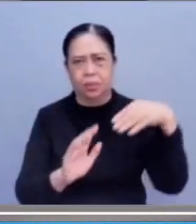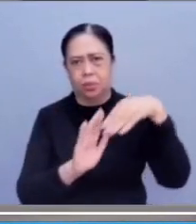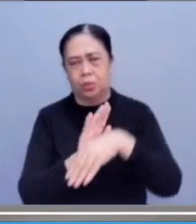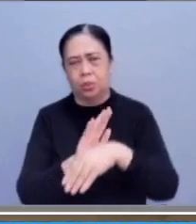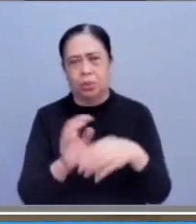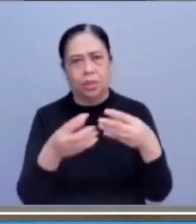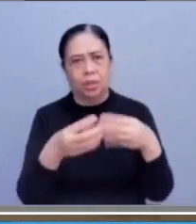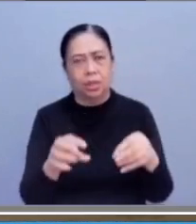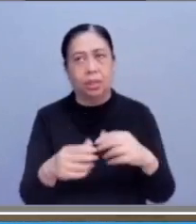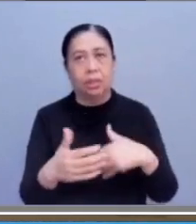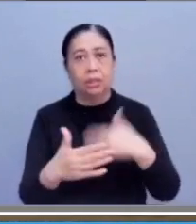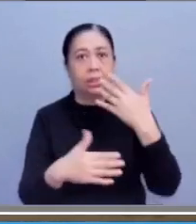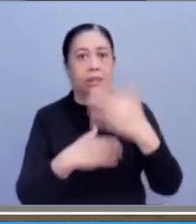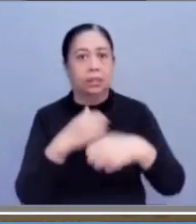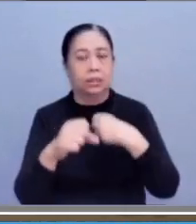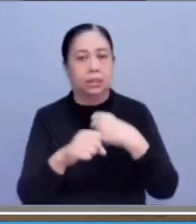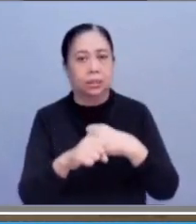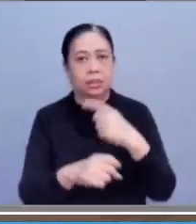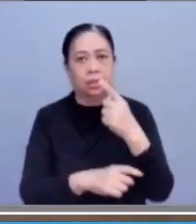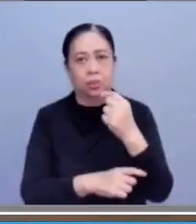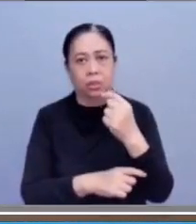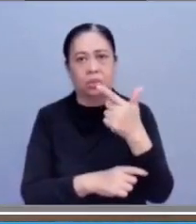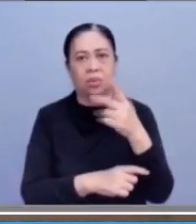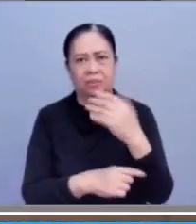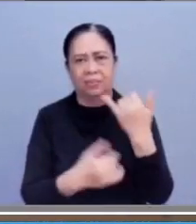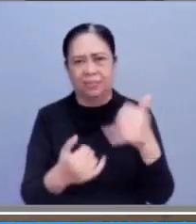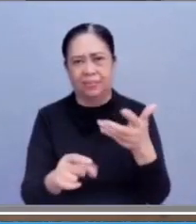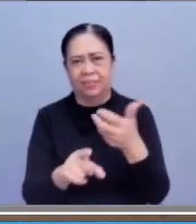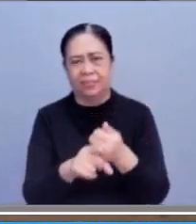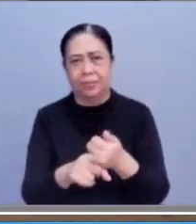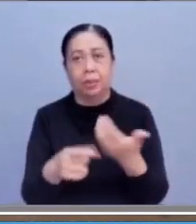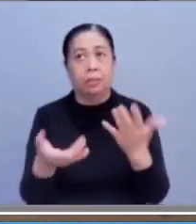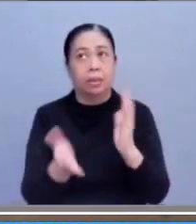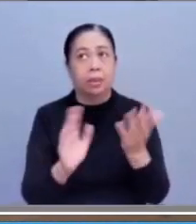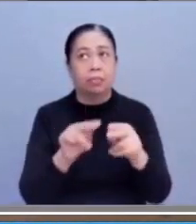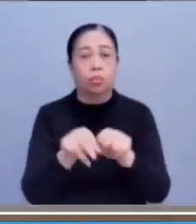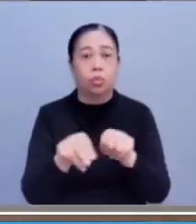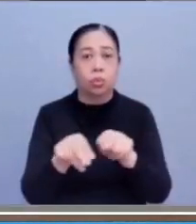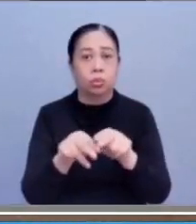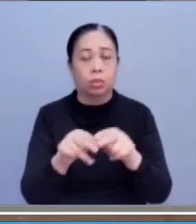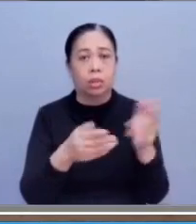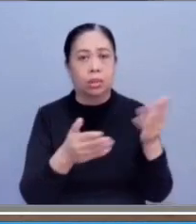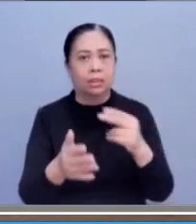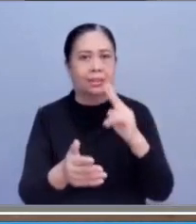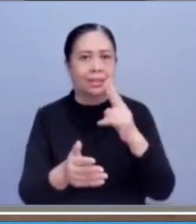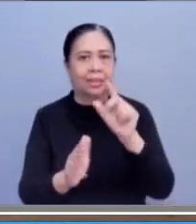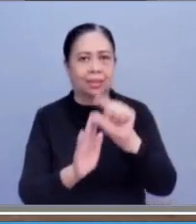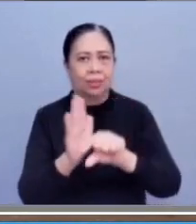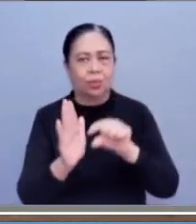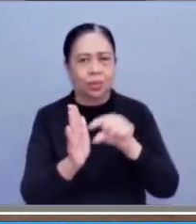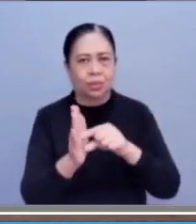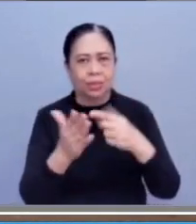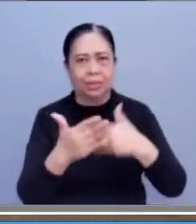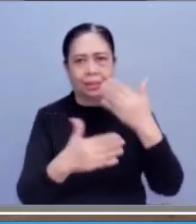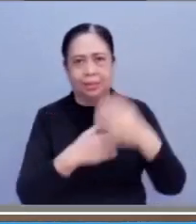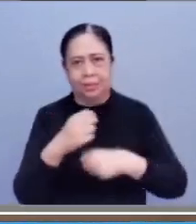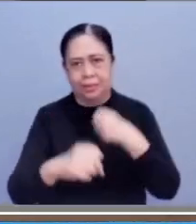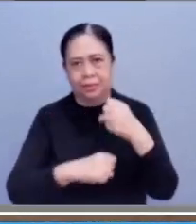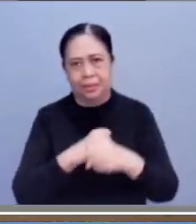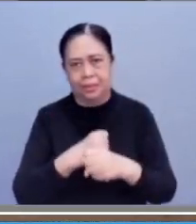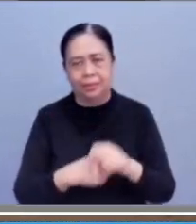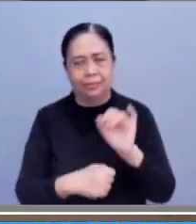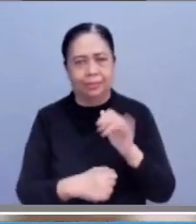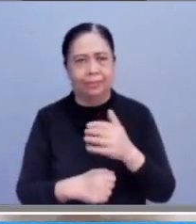unang semestre ng 2024 posible maging Normal lang daw ang supply sa second half ng susunod na taon Ian ang balita ko